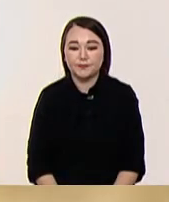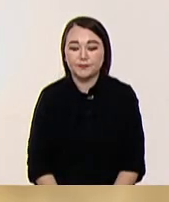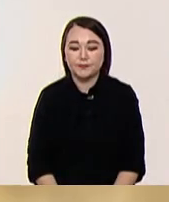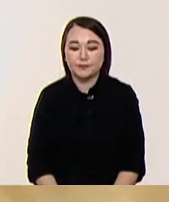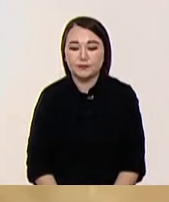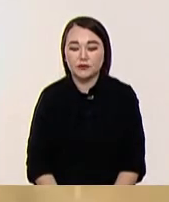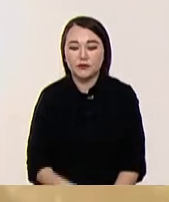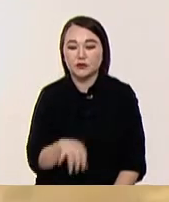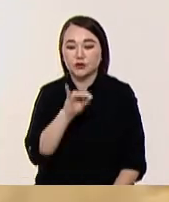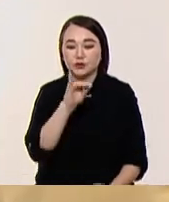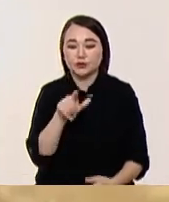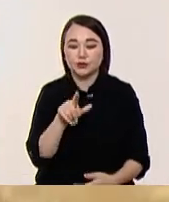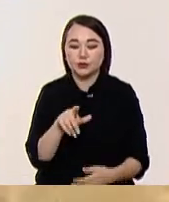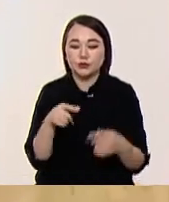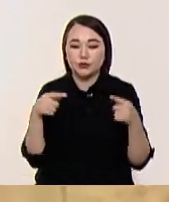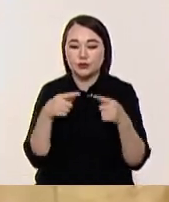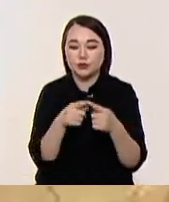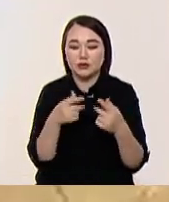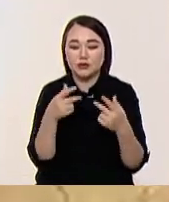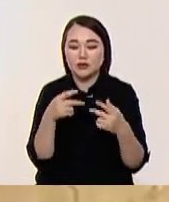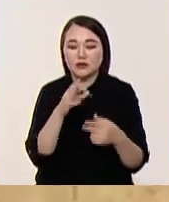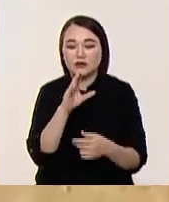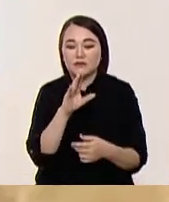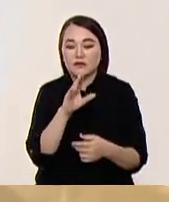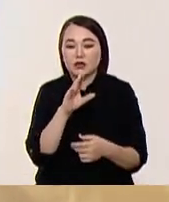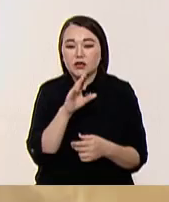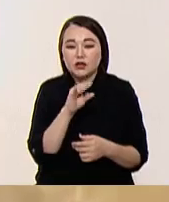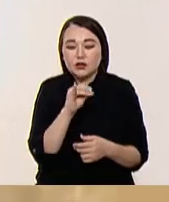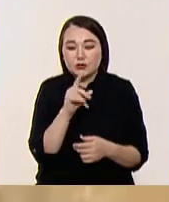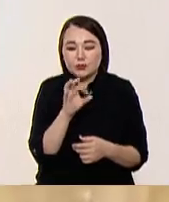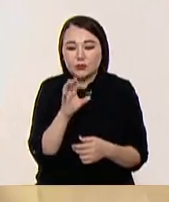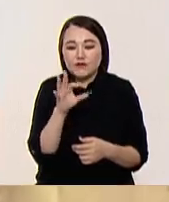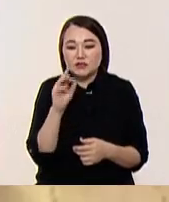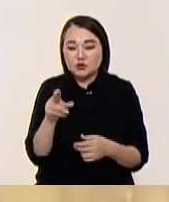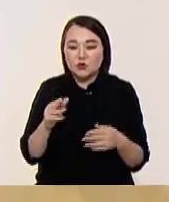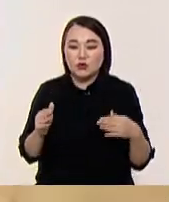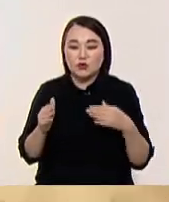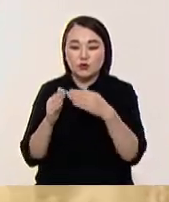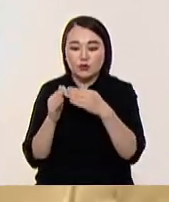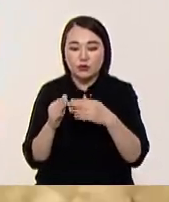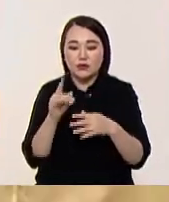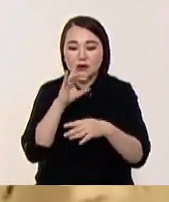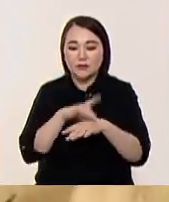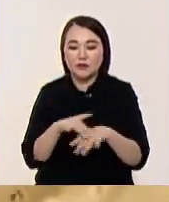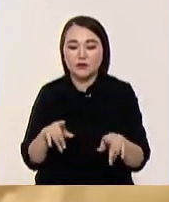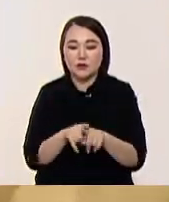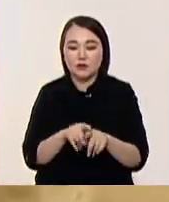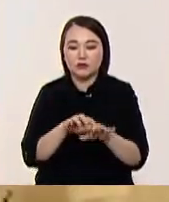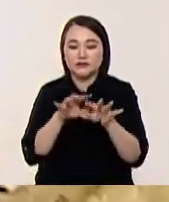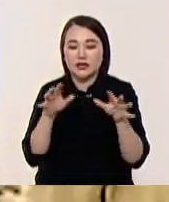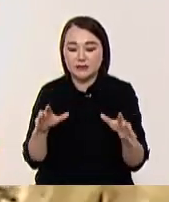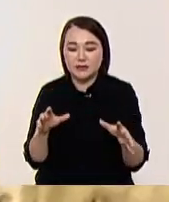В южном углу, в юго-восточном углу, вернее, обнаружилось такое